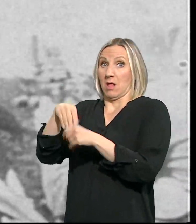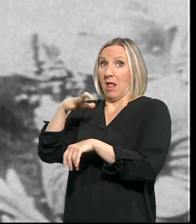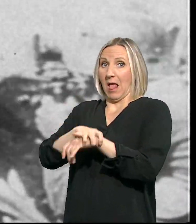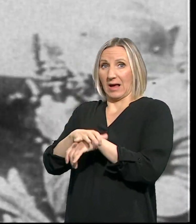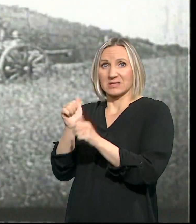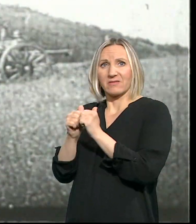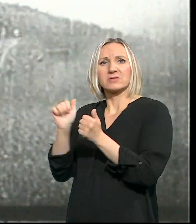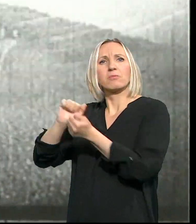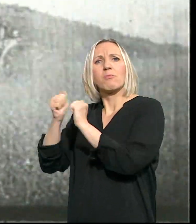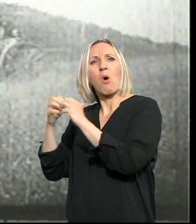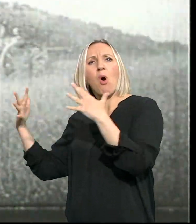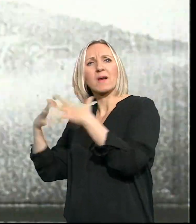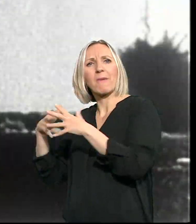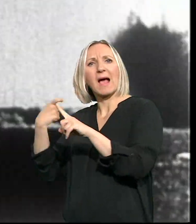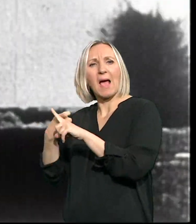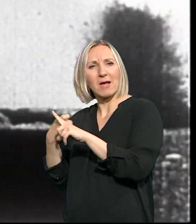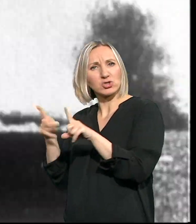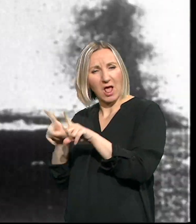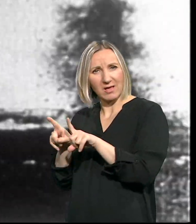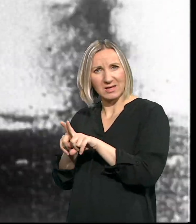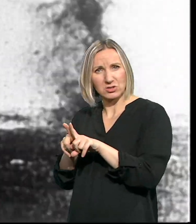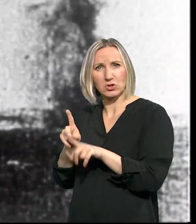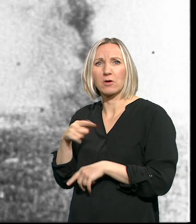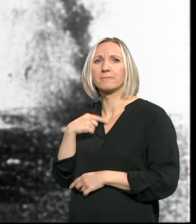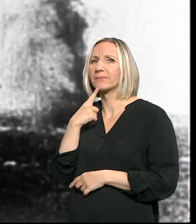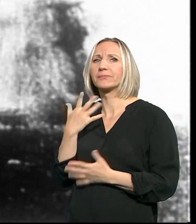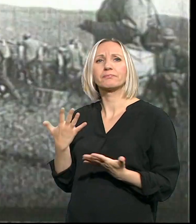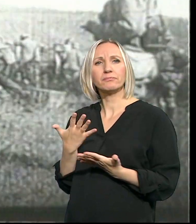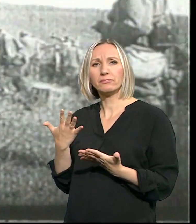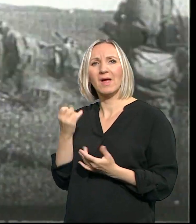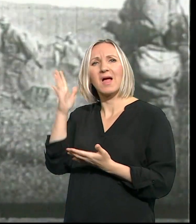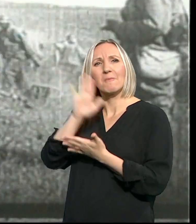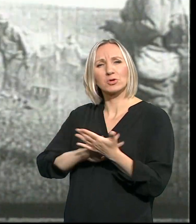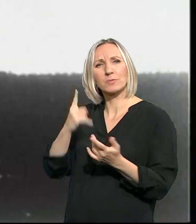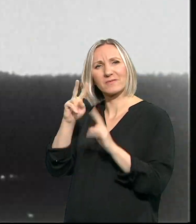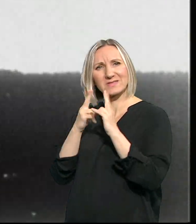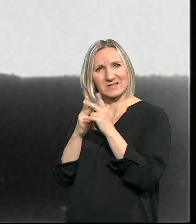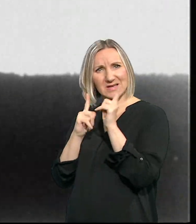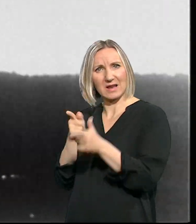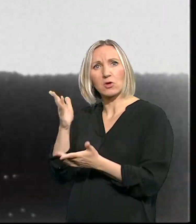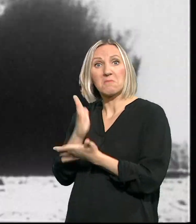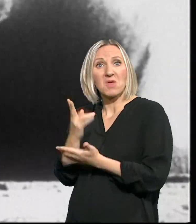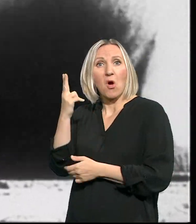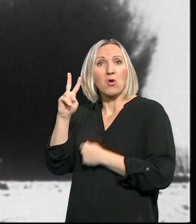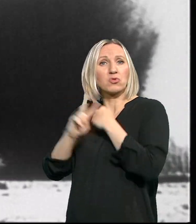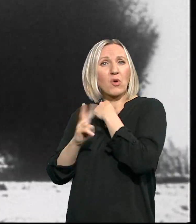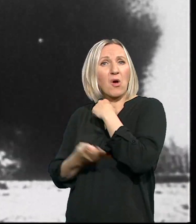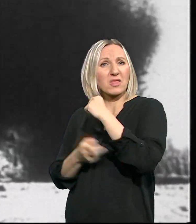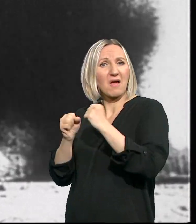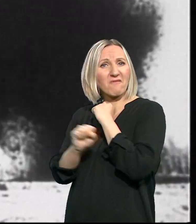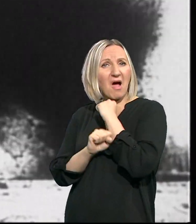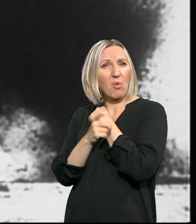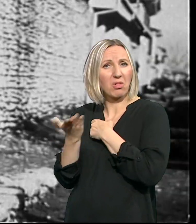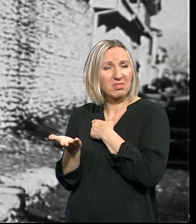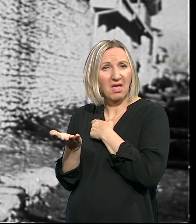na Kajmakčalanu. Mora da se napomene da je on u vreme kada je započeo Prvi svetski rat, u stvari bio tek na drugoj godini